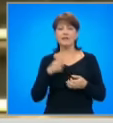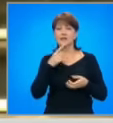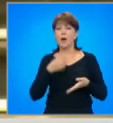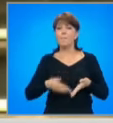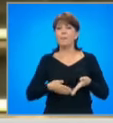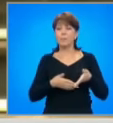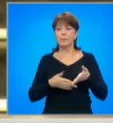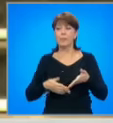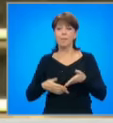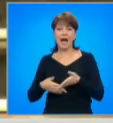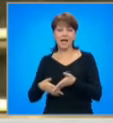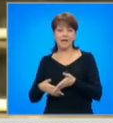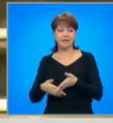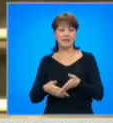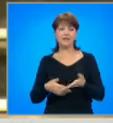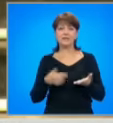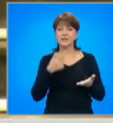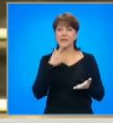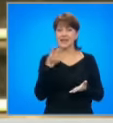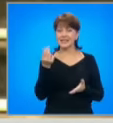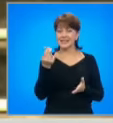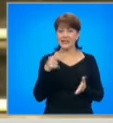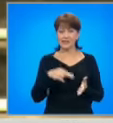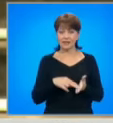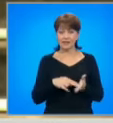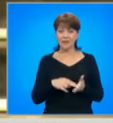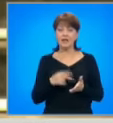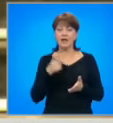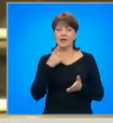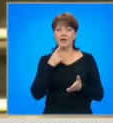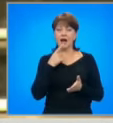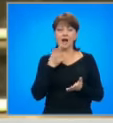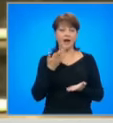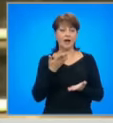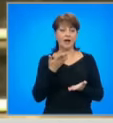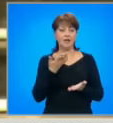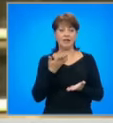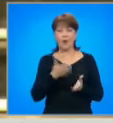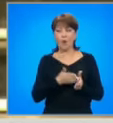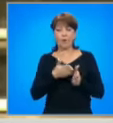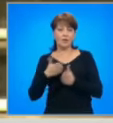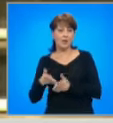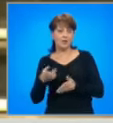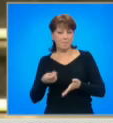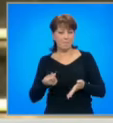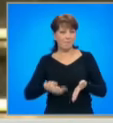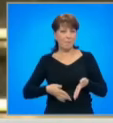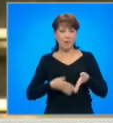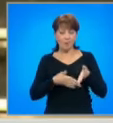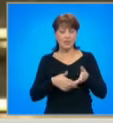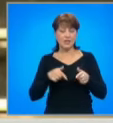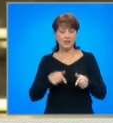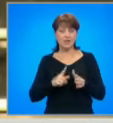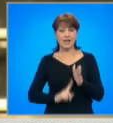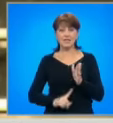помагане за разликата в цените на тока, така че да обвържим тези помощи с резултати, свързани